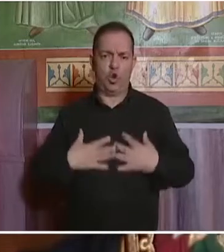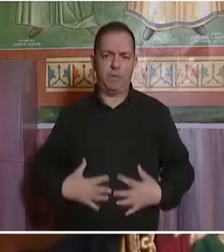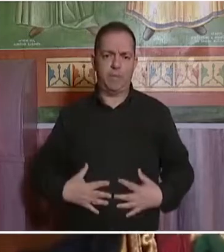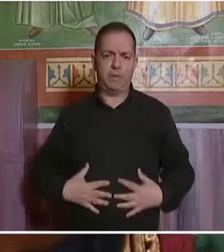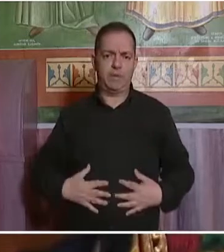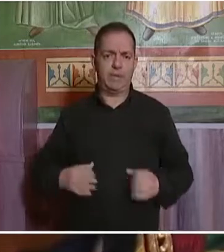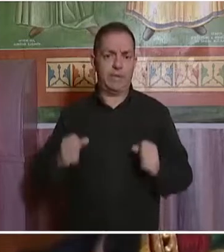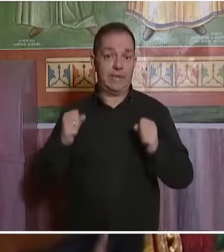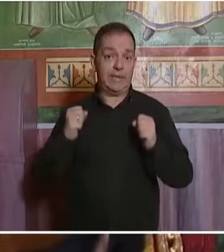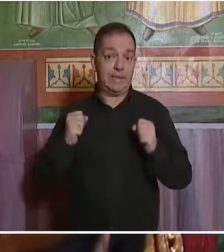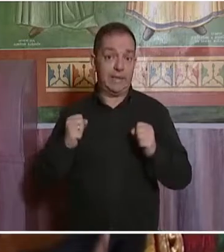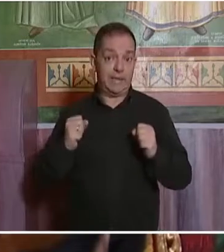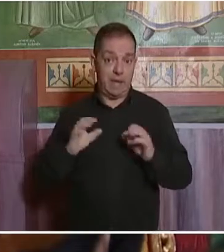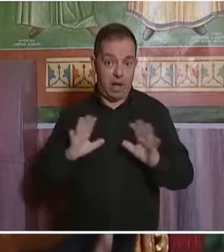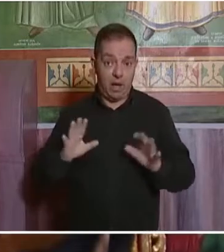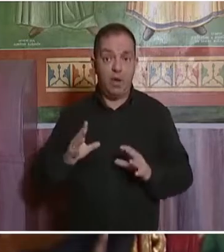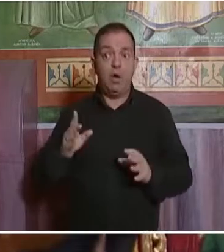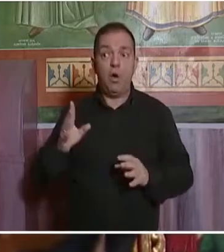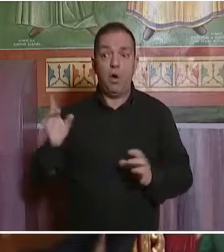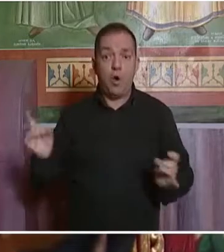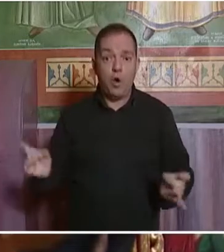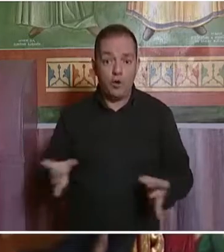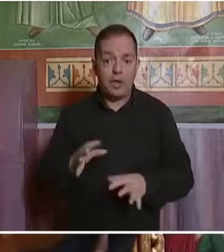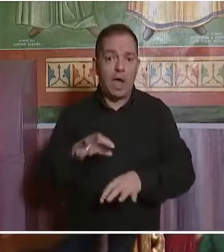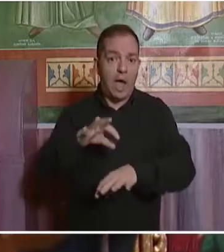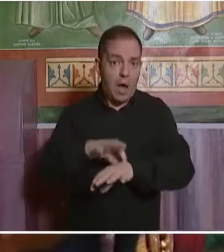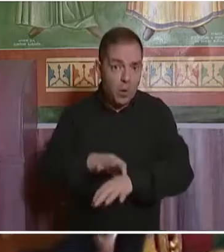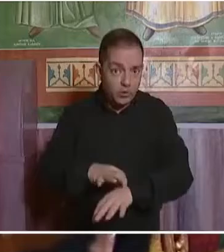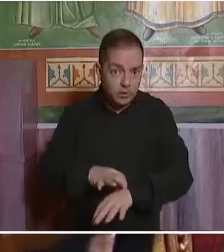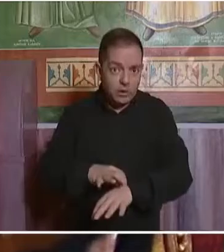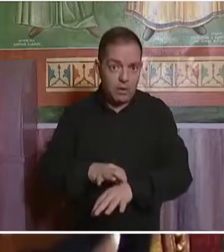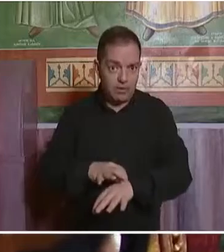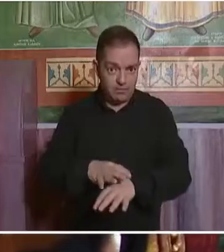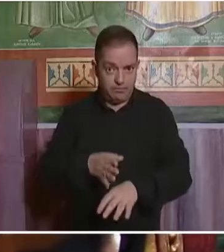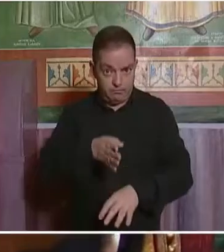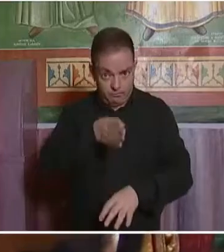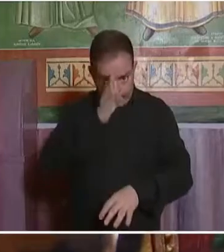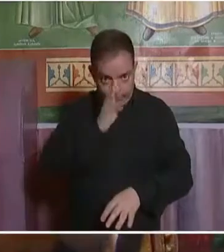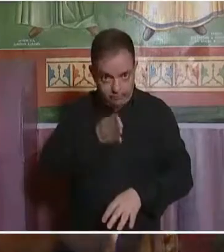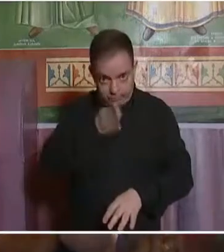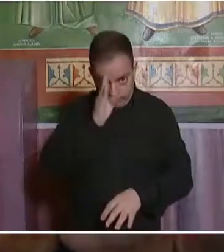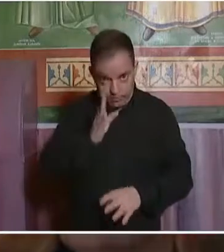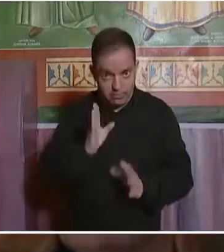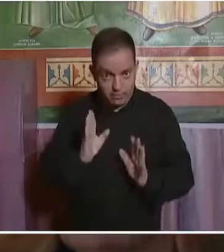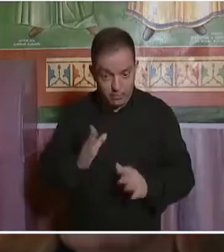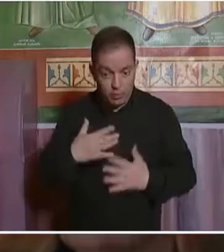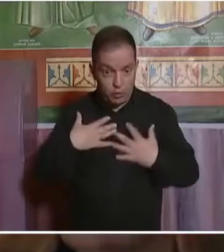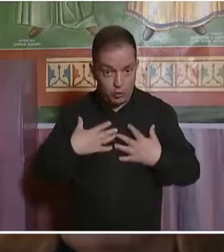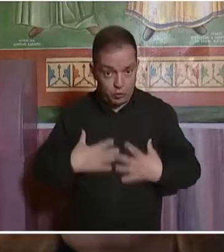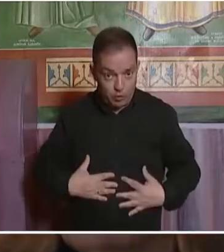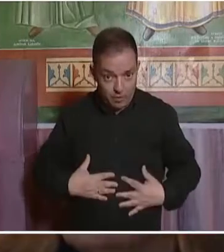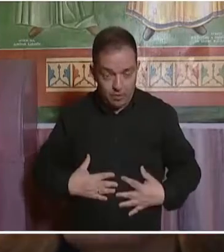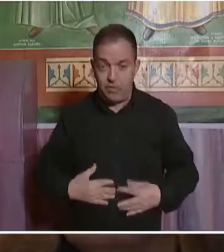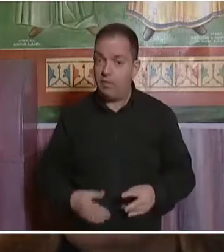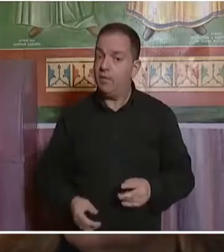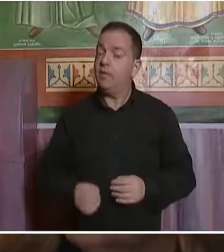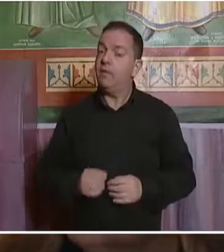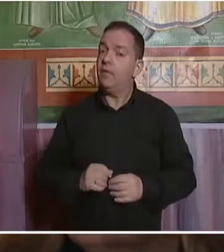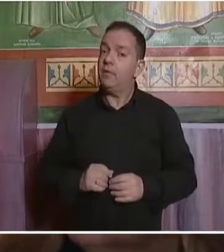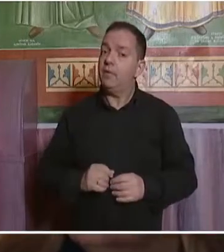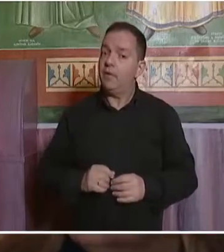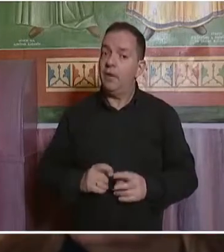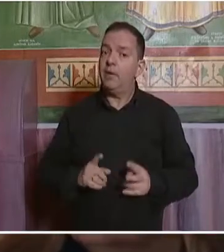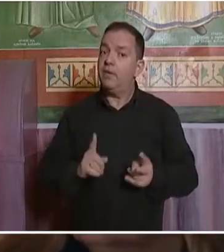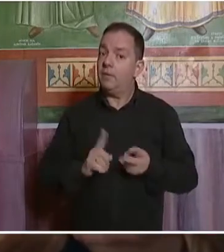μας από τις διάφορες ασθένειες, ούτε ακόμα ότι κυλιδώνεται